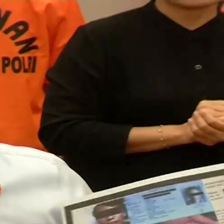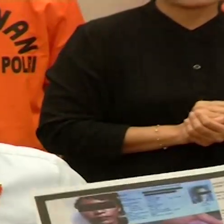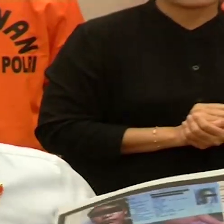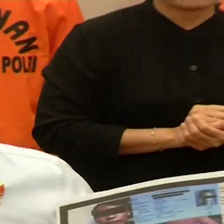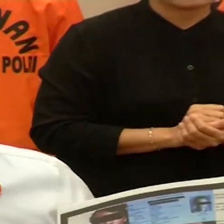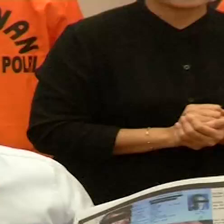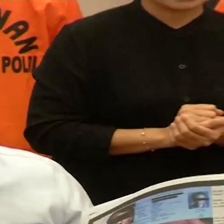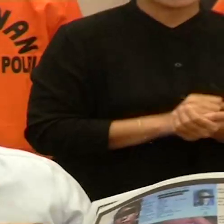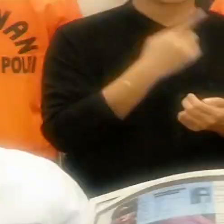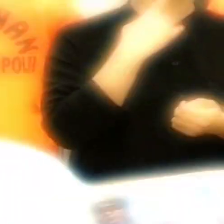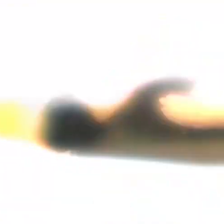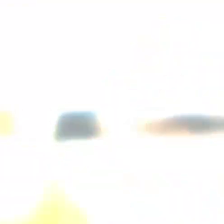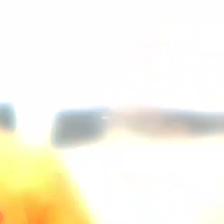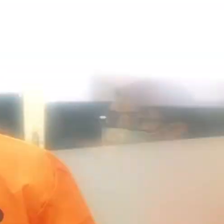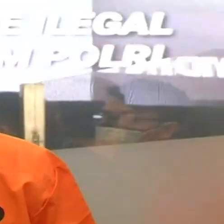bandar narkoba.